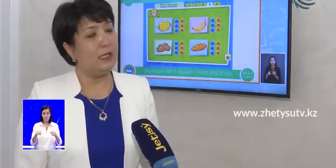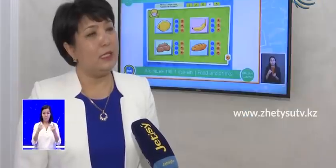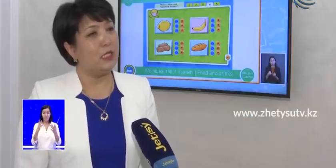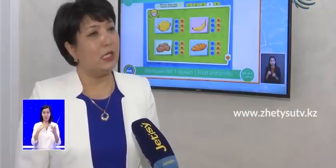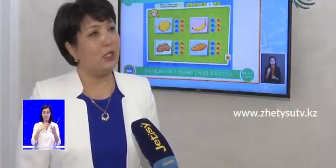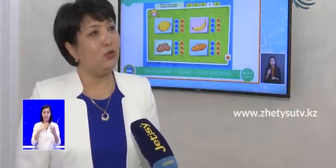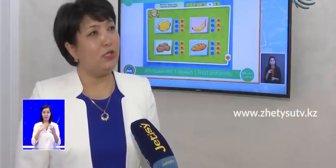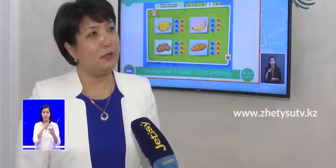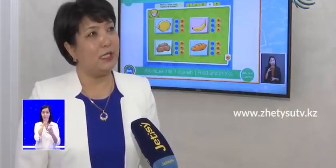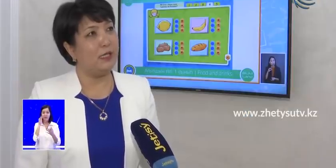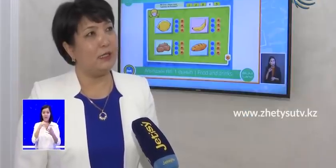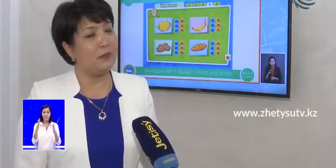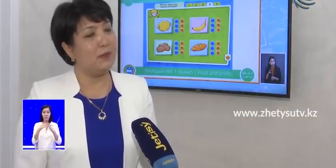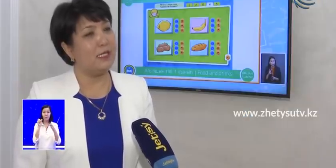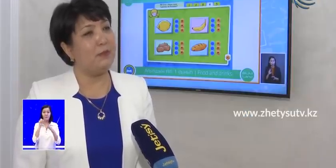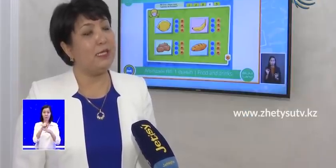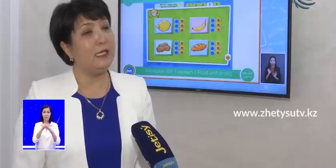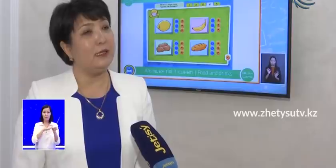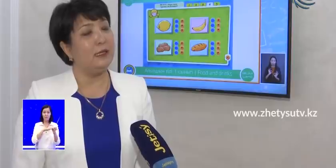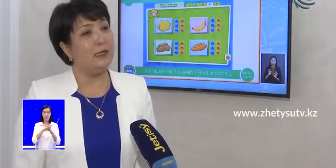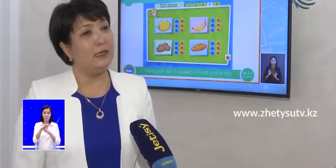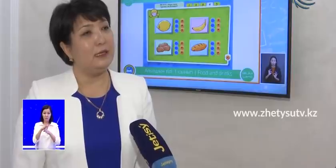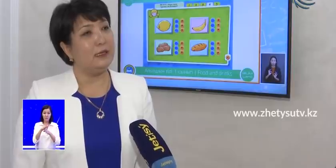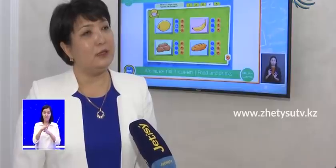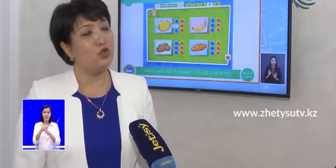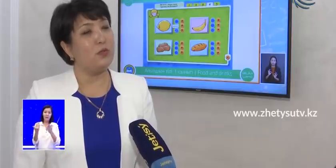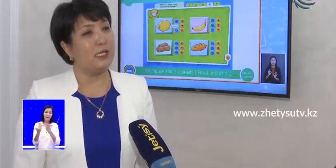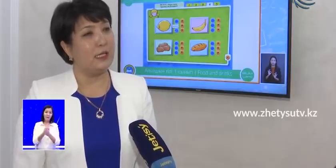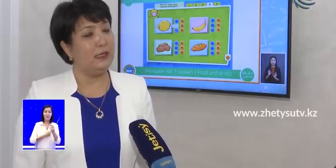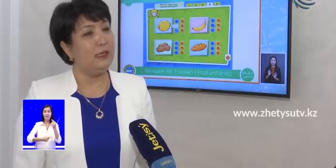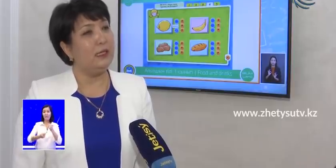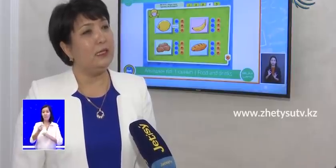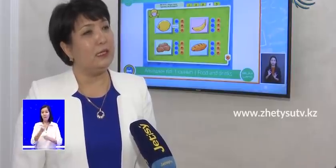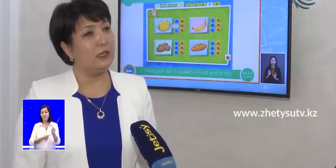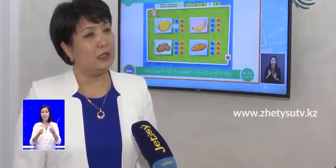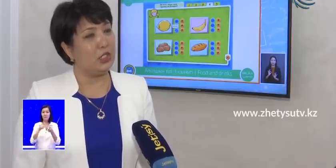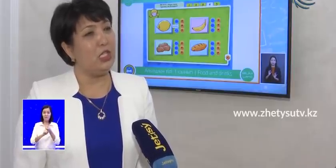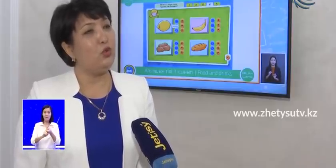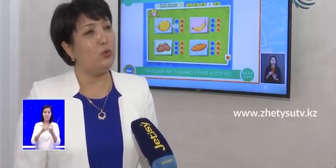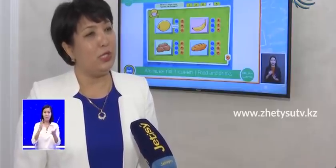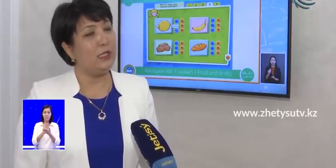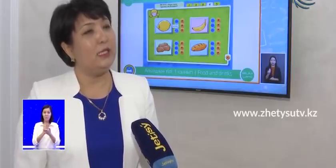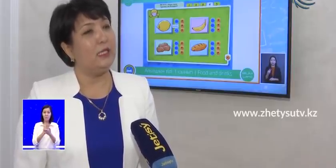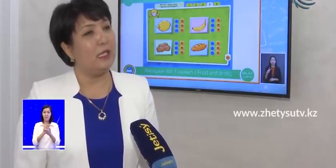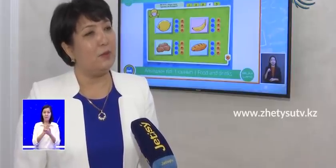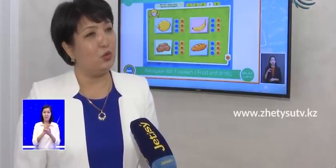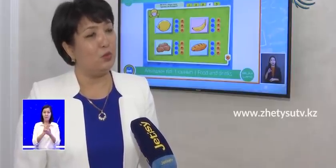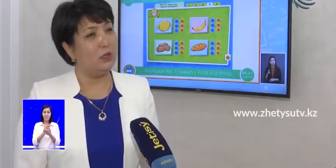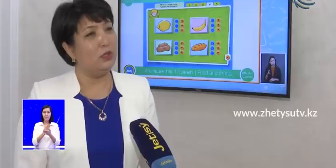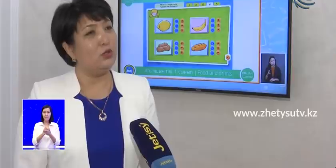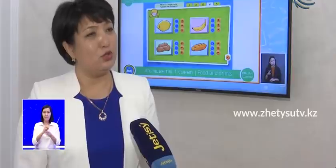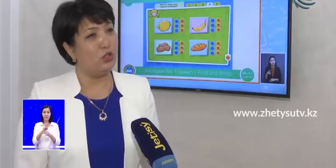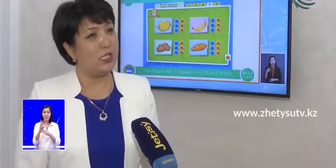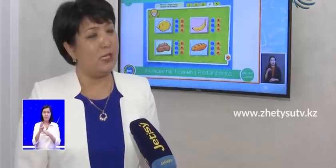балалар да жаңағы үй тапсырмасына берілген жұмыстарды кішкене көбірек